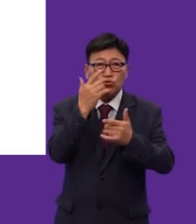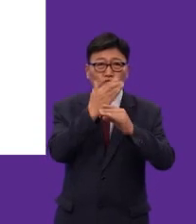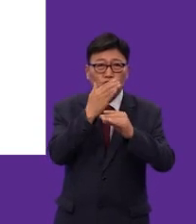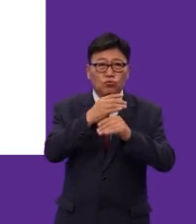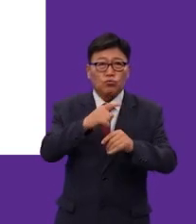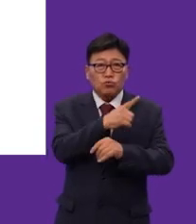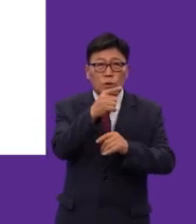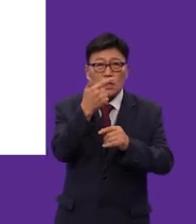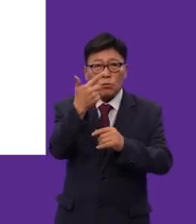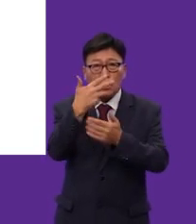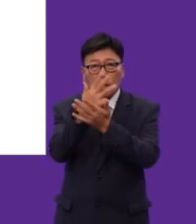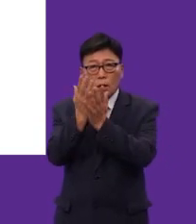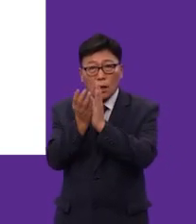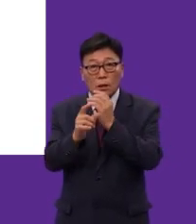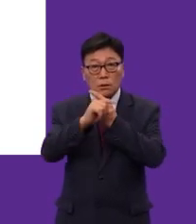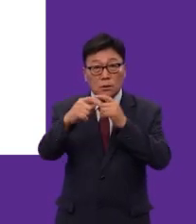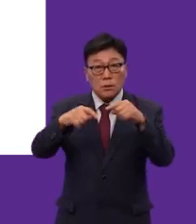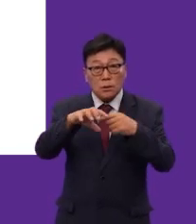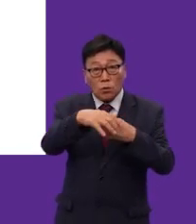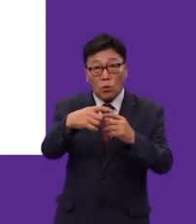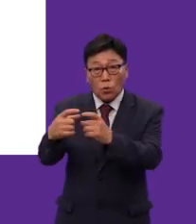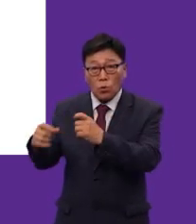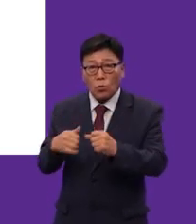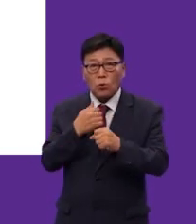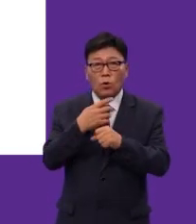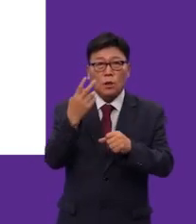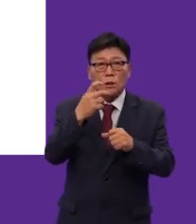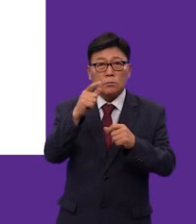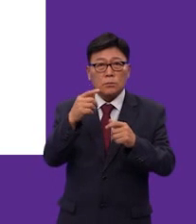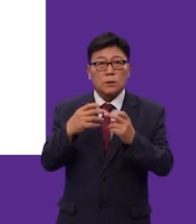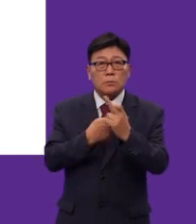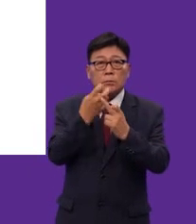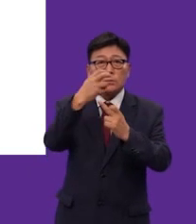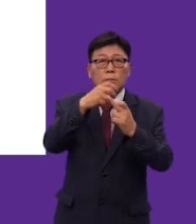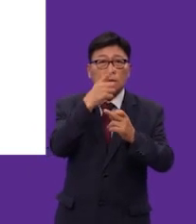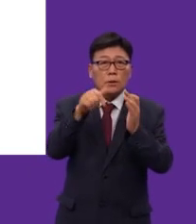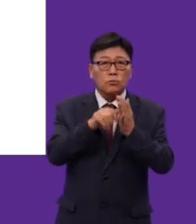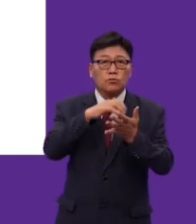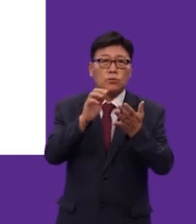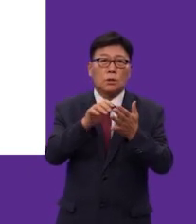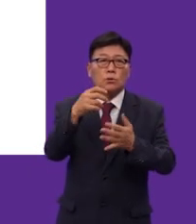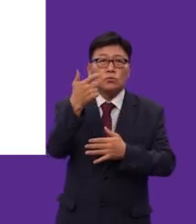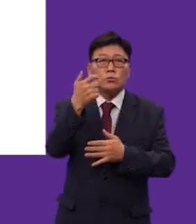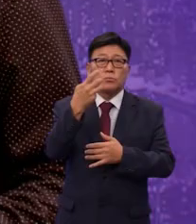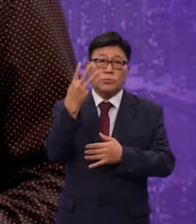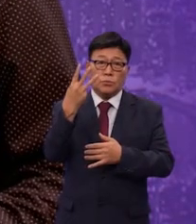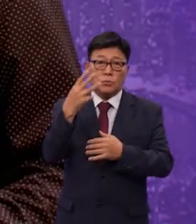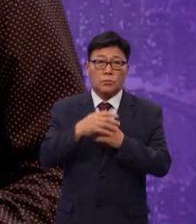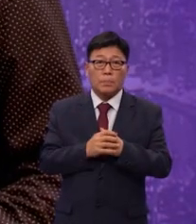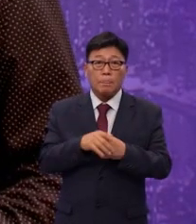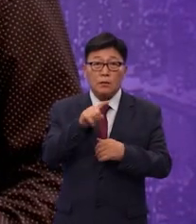포함해서 2010년부터 삼복도로에 조성된 거점시설만 총 63곳에 달하는